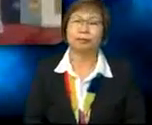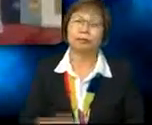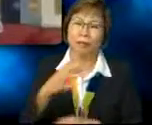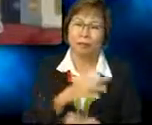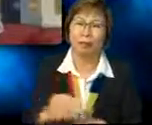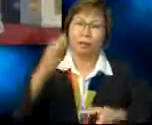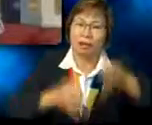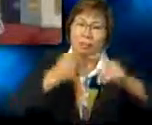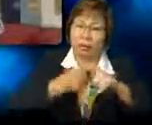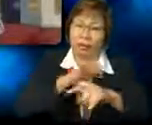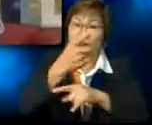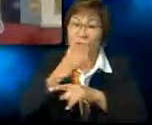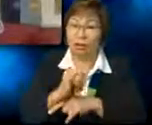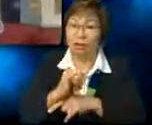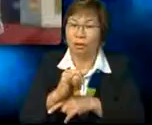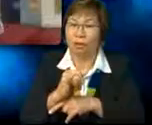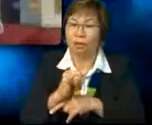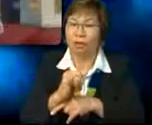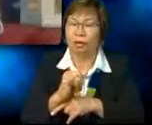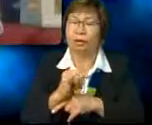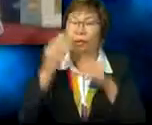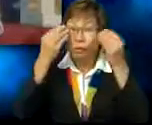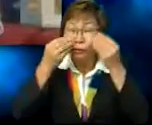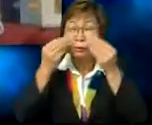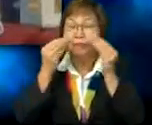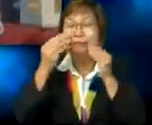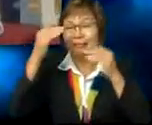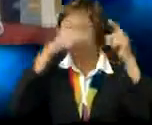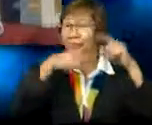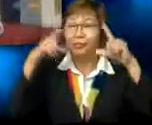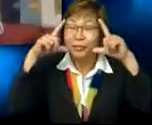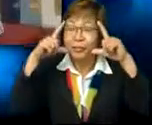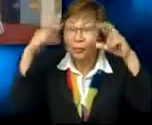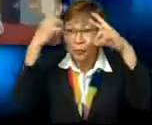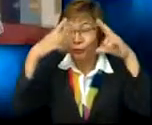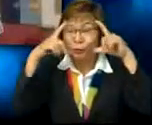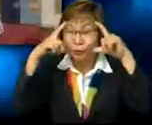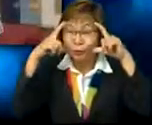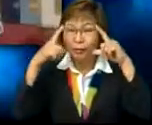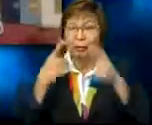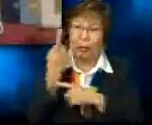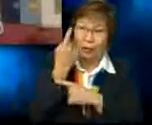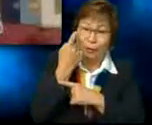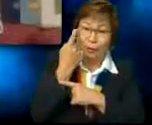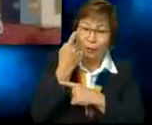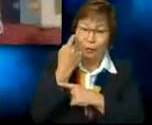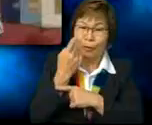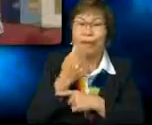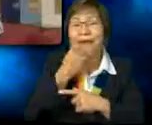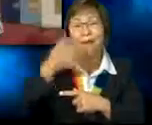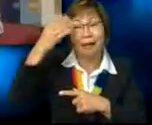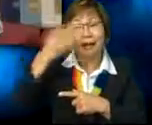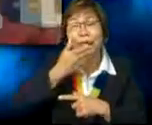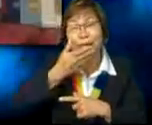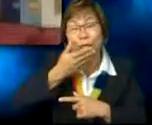Dan kalau dari segi kosmetik, rupa paras, baru-baru ni ada seorang lelaki Cina yang muda di mana mata dia